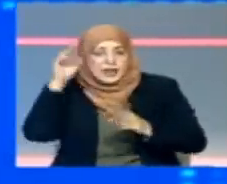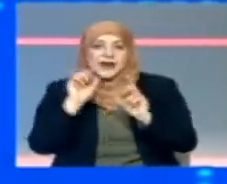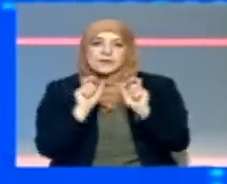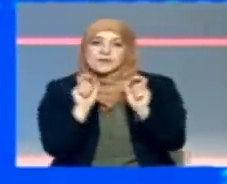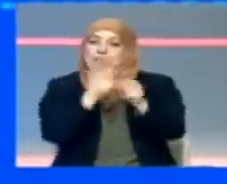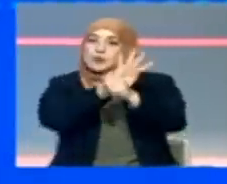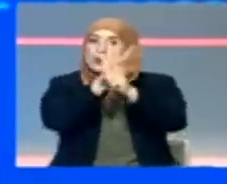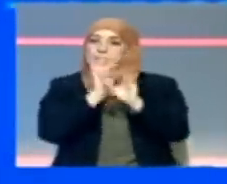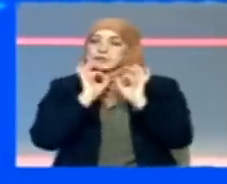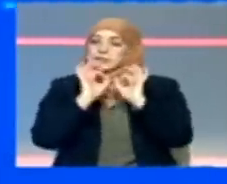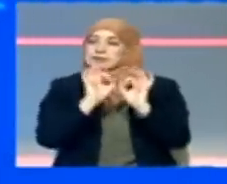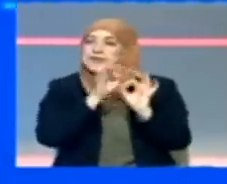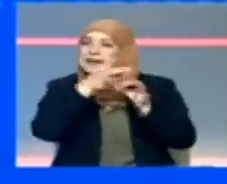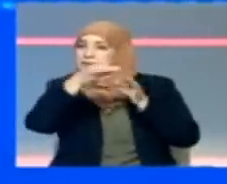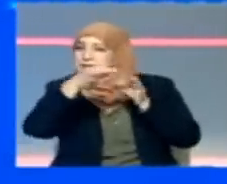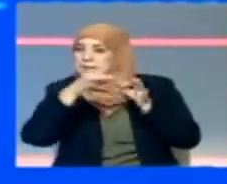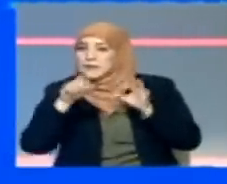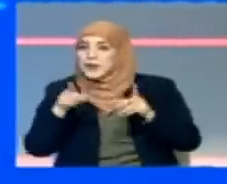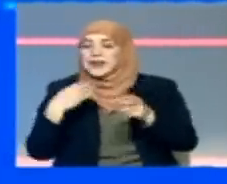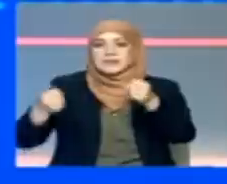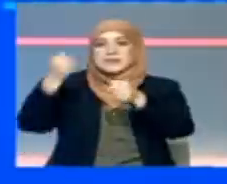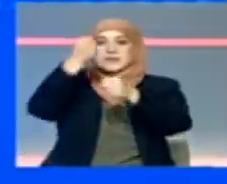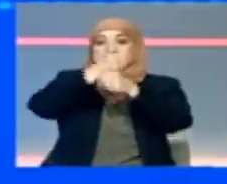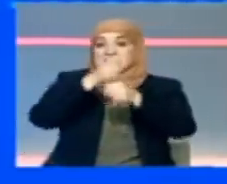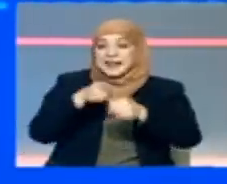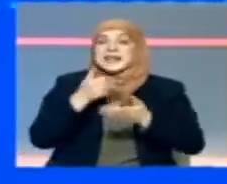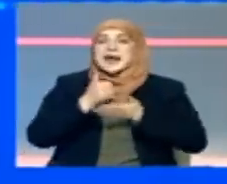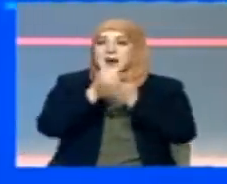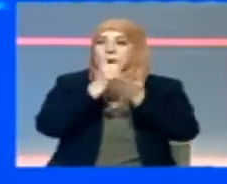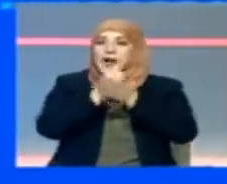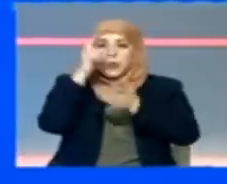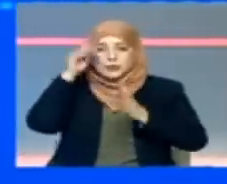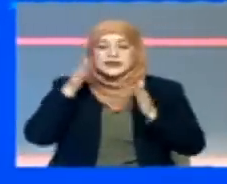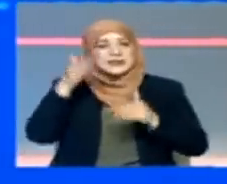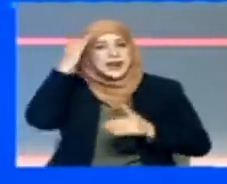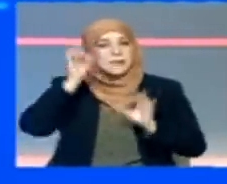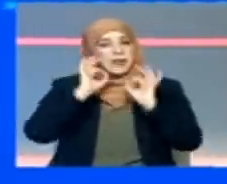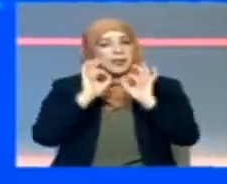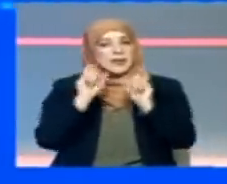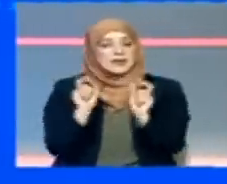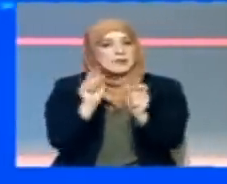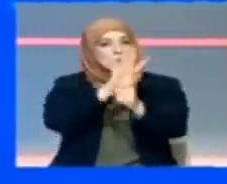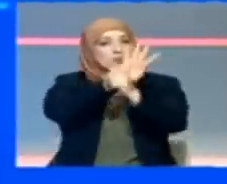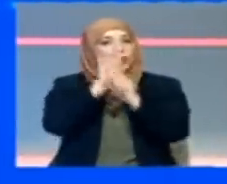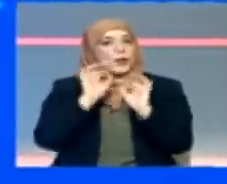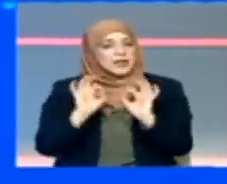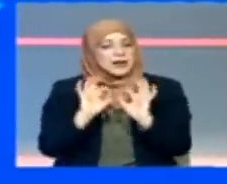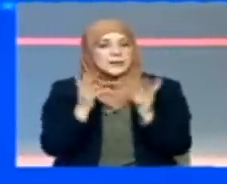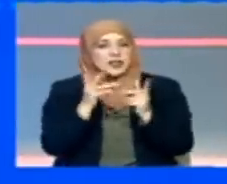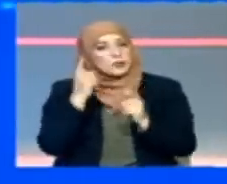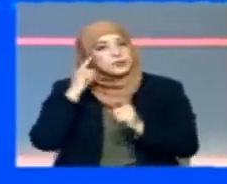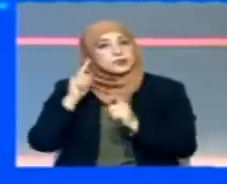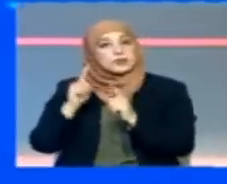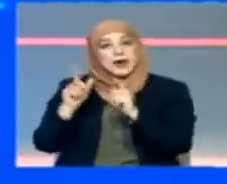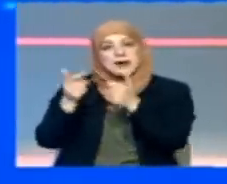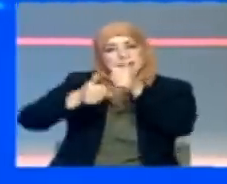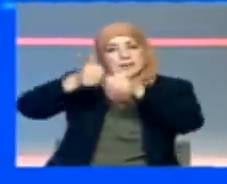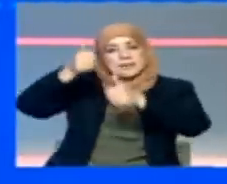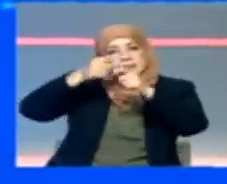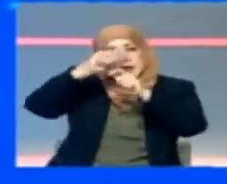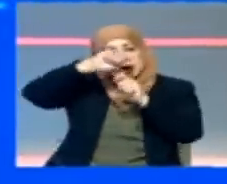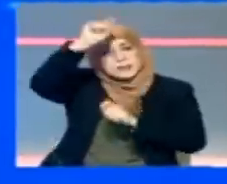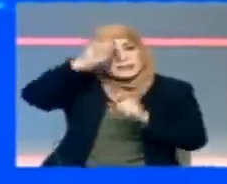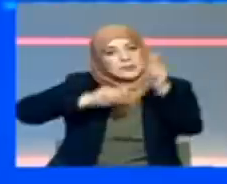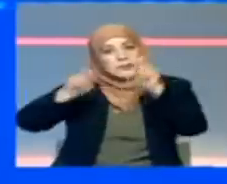كورونا، ويساعد هذا الإنجاز على فهم التركيبة الجينية للفيروس في تونس ومقارنته بالفيروسات الأخرى في العالم.